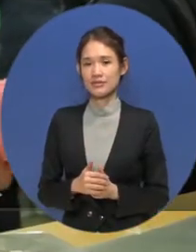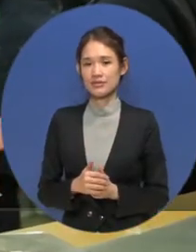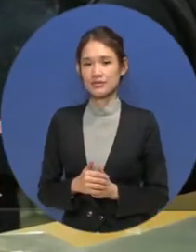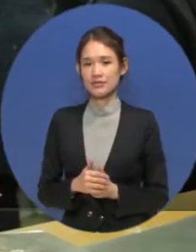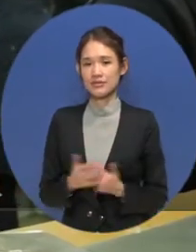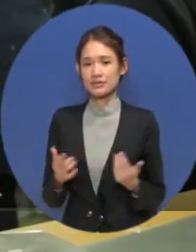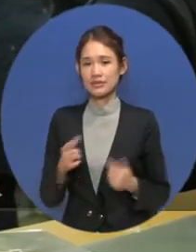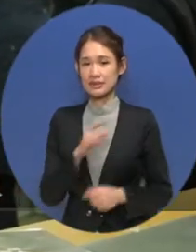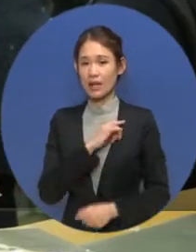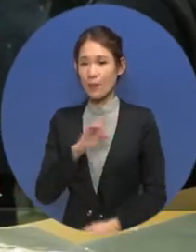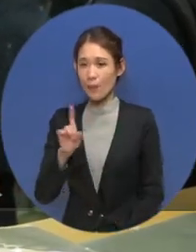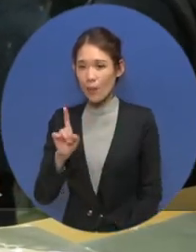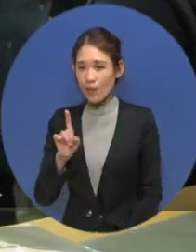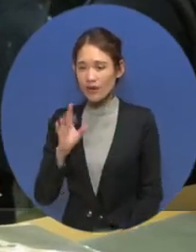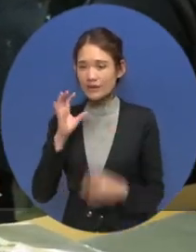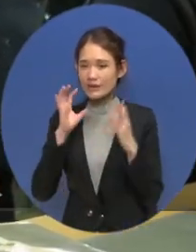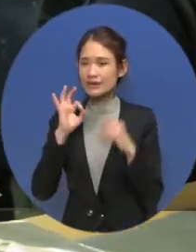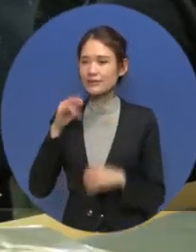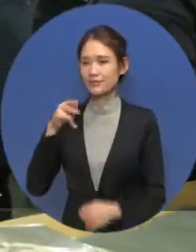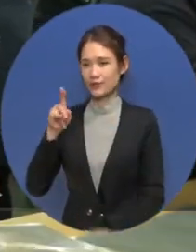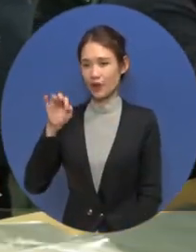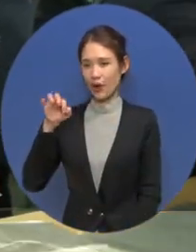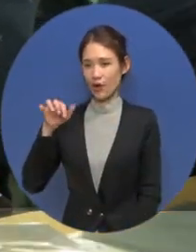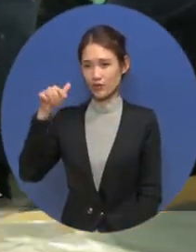이름이 뭐예요? 김경준.